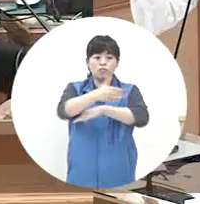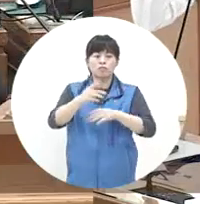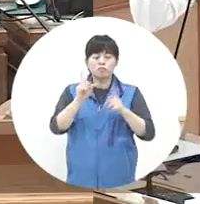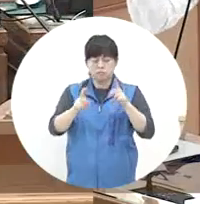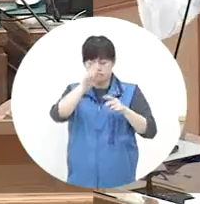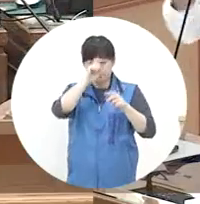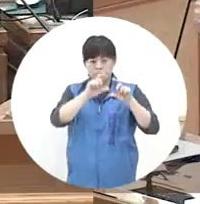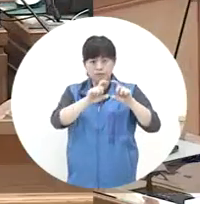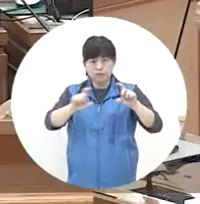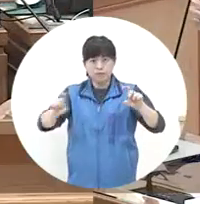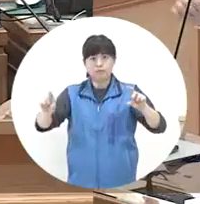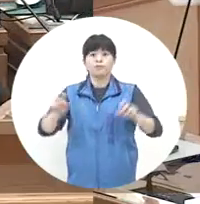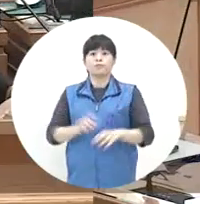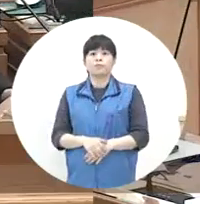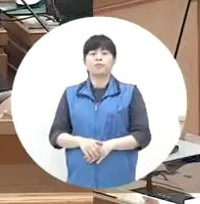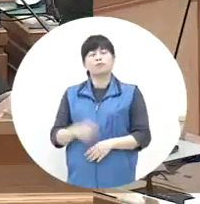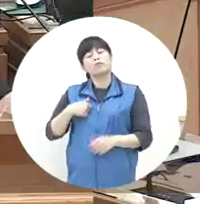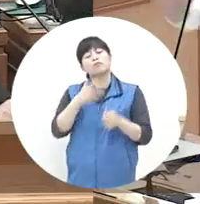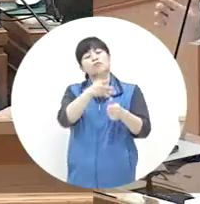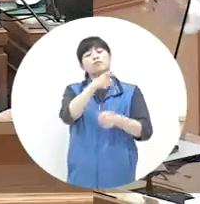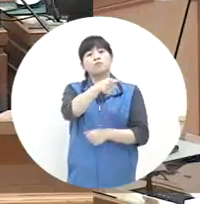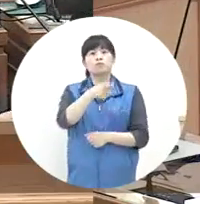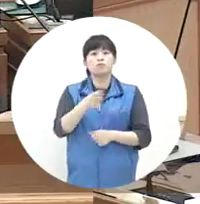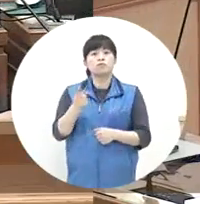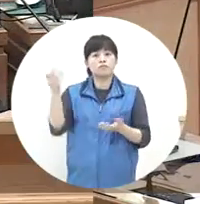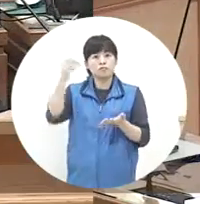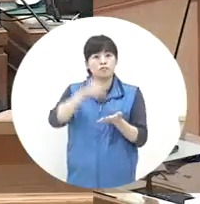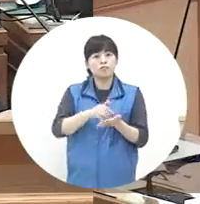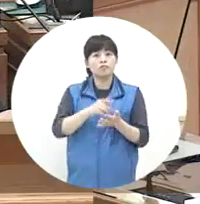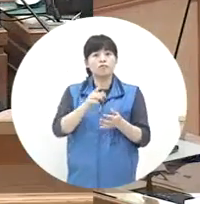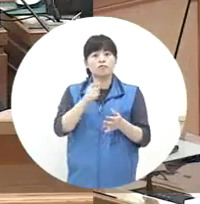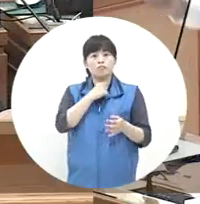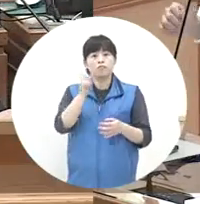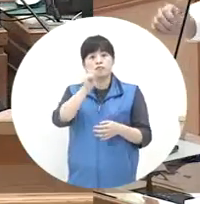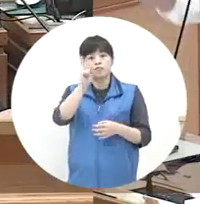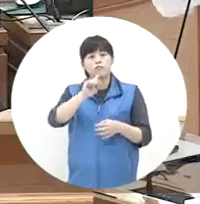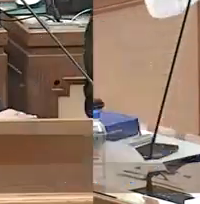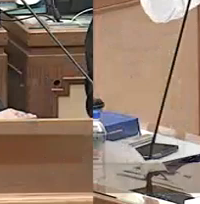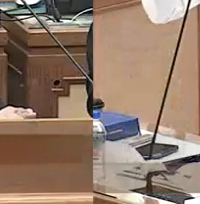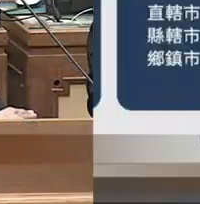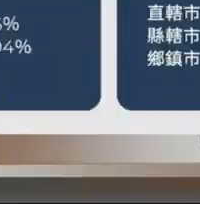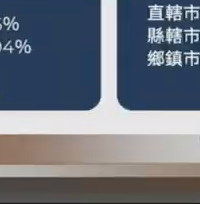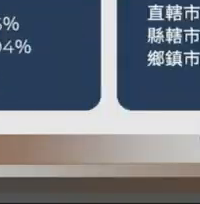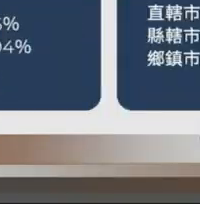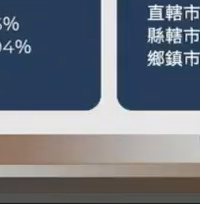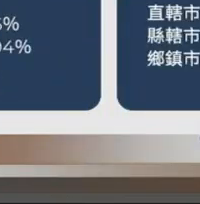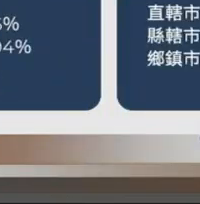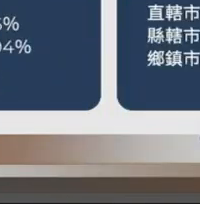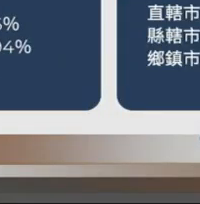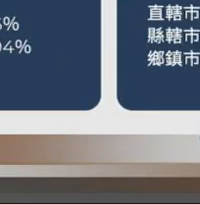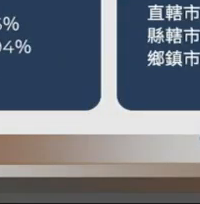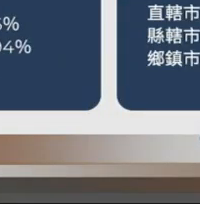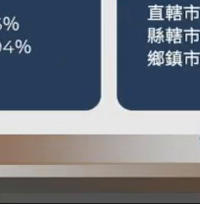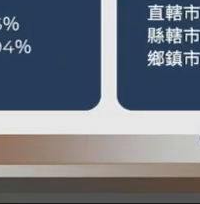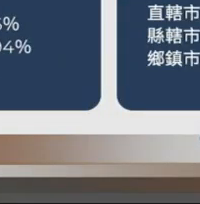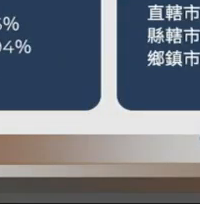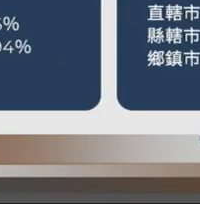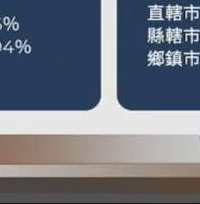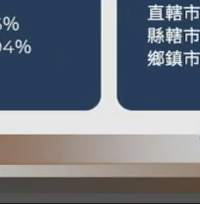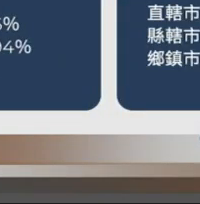式 ？OK， 那我就问嘛，你到底是要从哪一项开始改嘛？你分配不平均，又过去刚